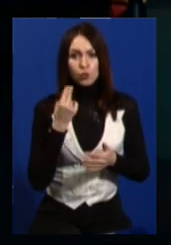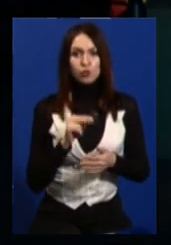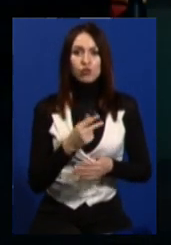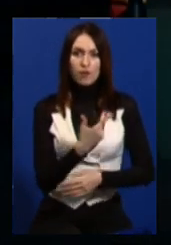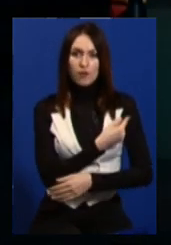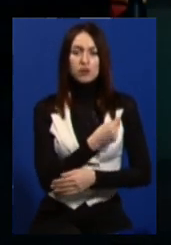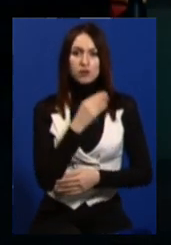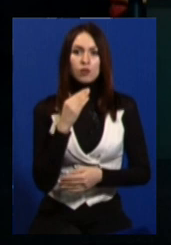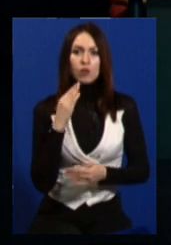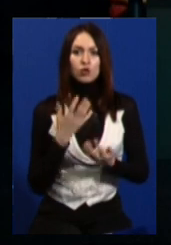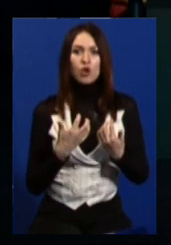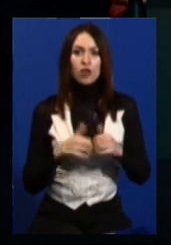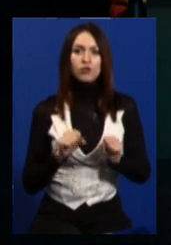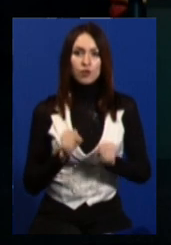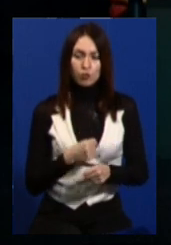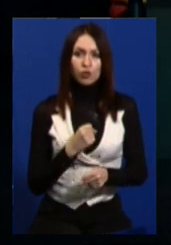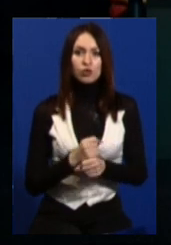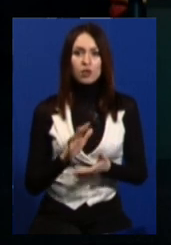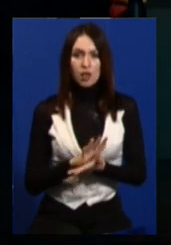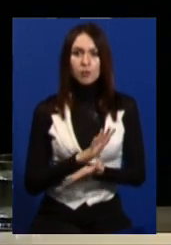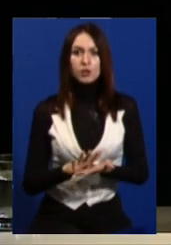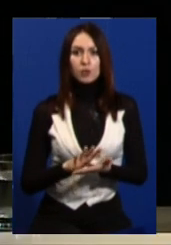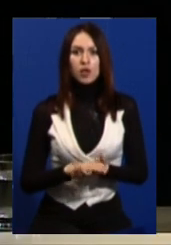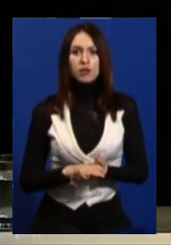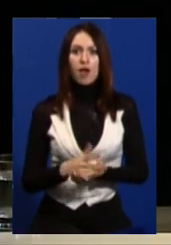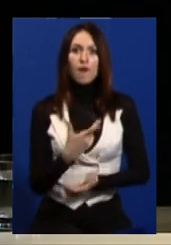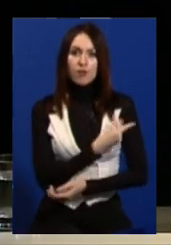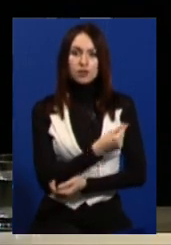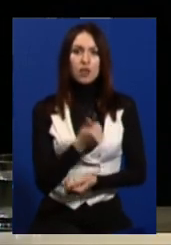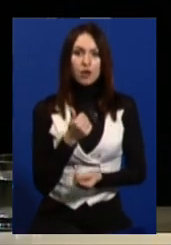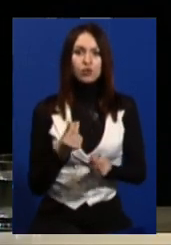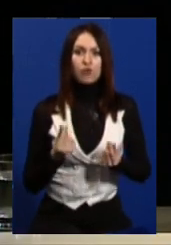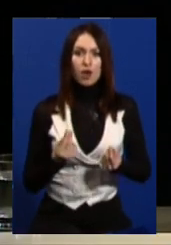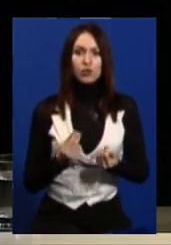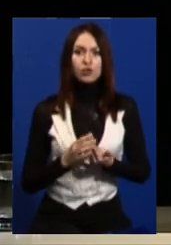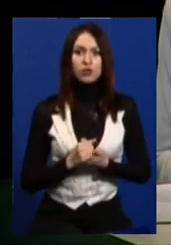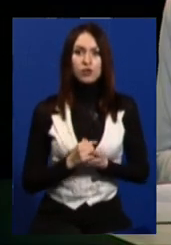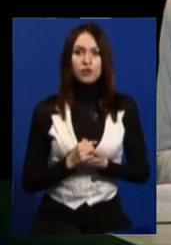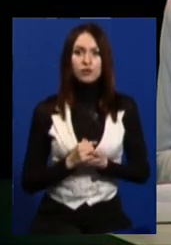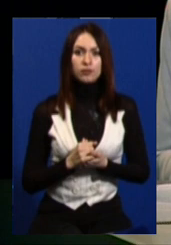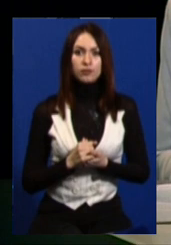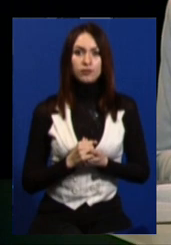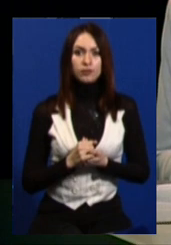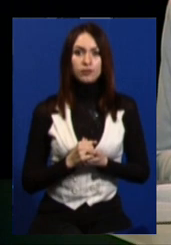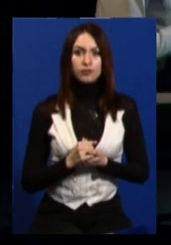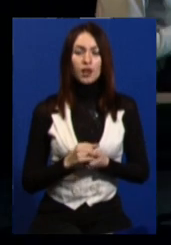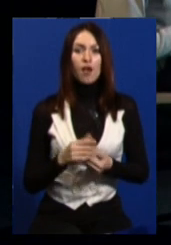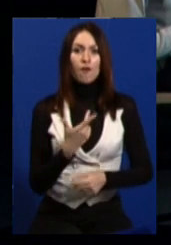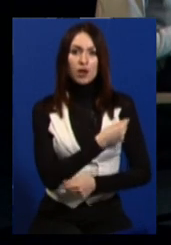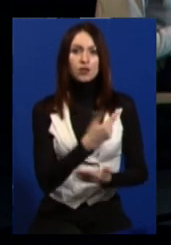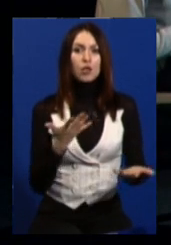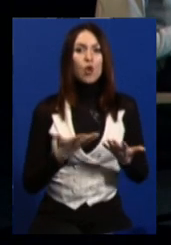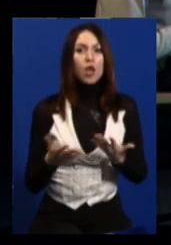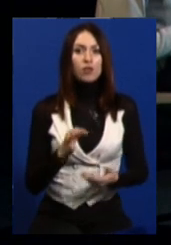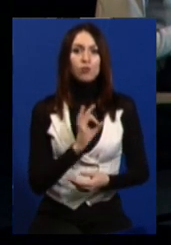достаточно большое количество. Можно делать совершенно бесплатно, и вакцина хорошего качества. Якісна вакцина зараз? Вакцина, которая